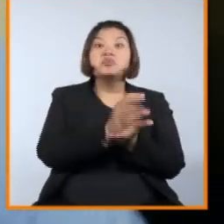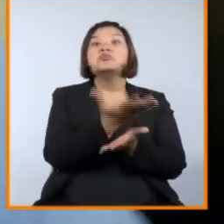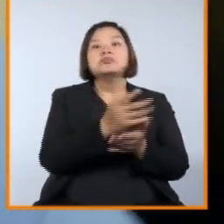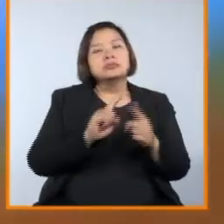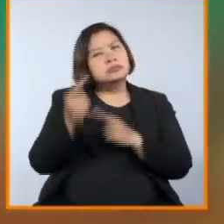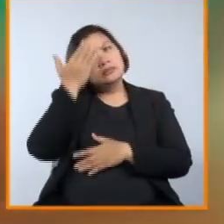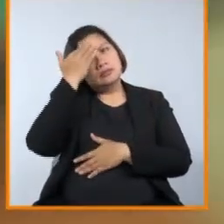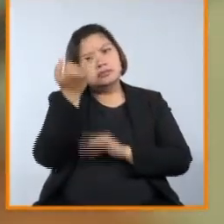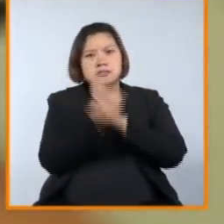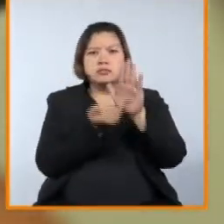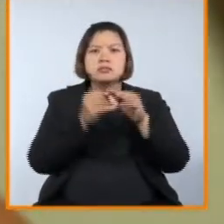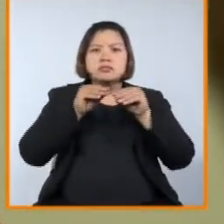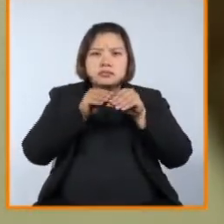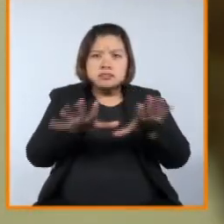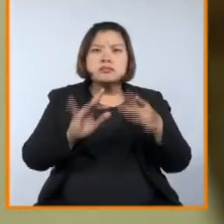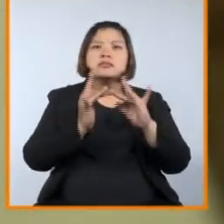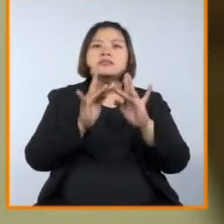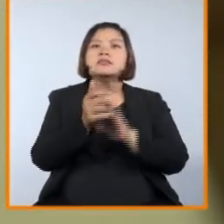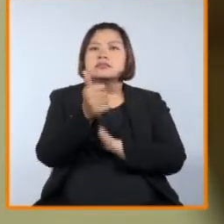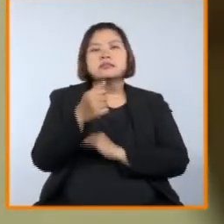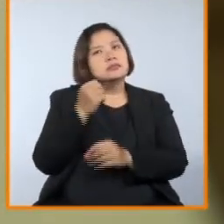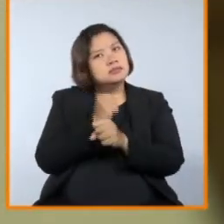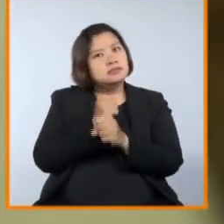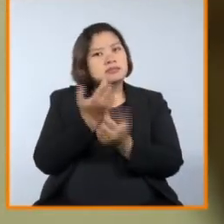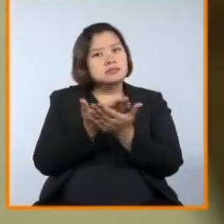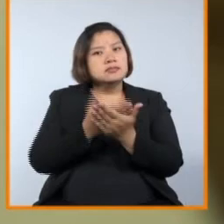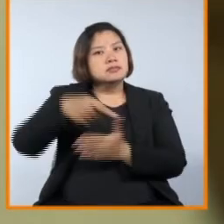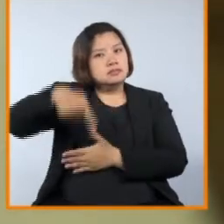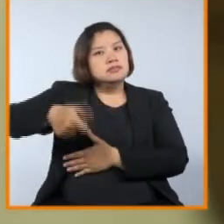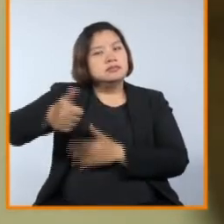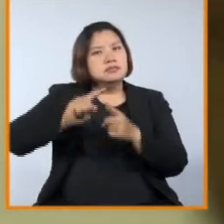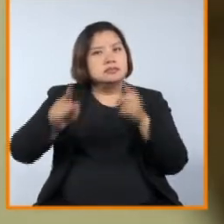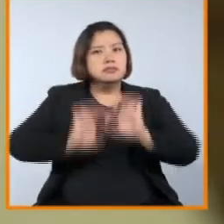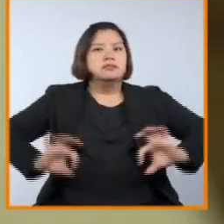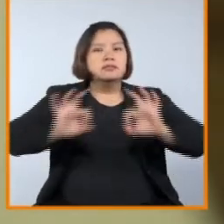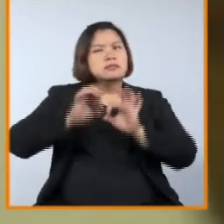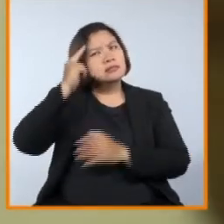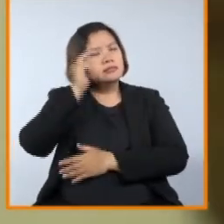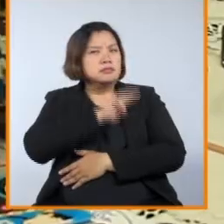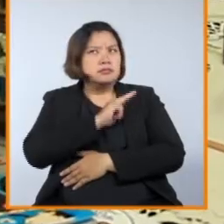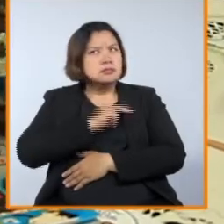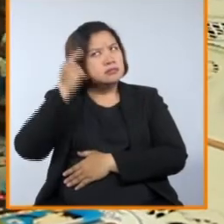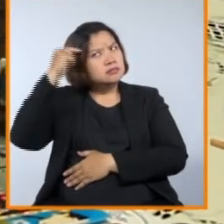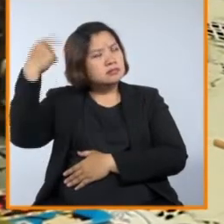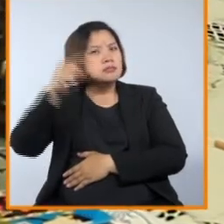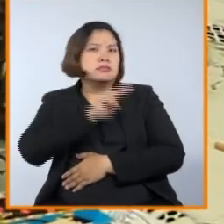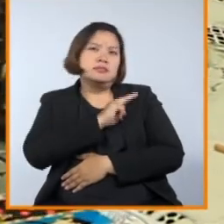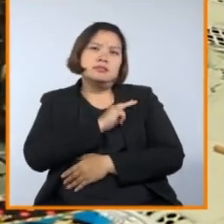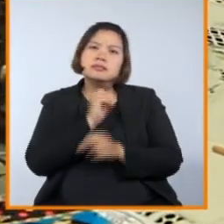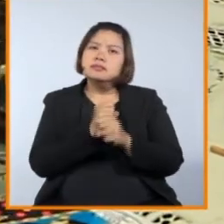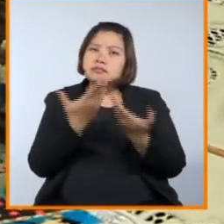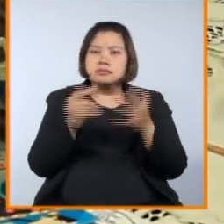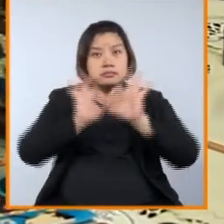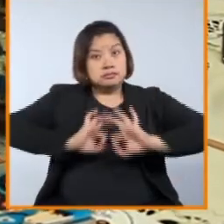ออนไลน์และยังสามารถเป็นอาชีพเสริมได้อีกด้วยเพียงแต่ต้องหาแรงบันดาลใจและสร้างเอกลักษณ์ให้กับผลงานของตนเอง